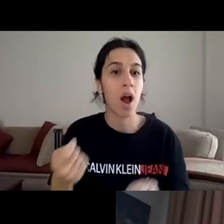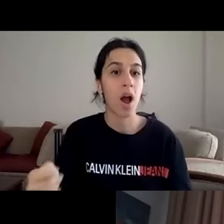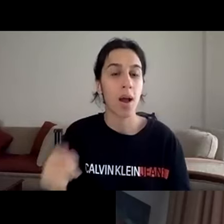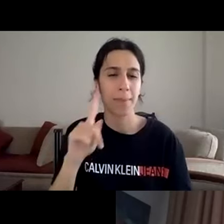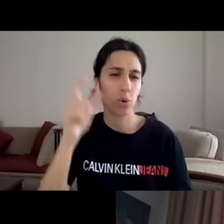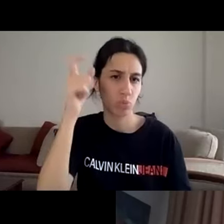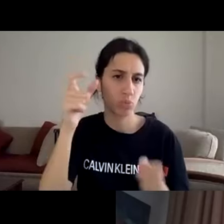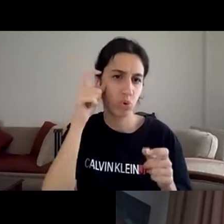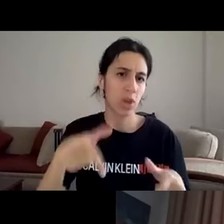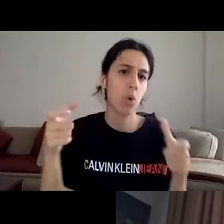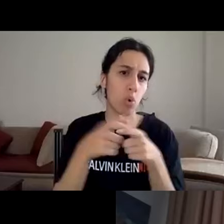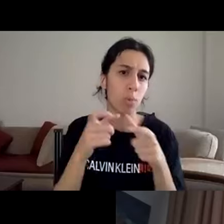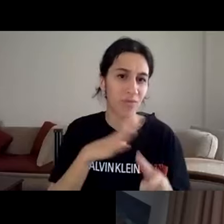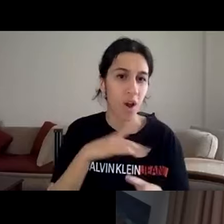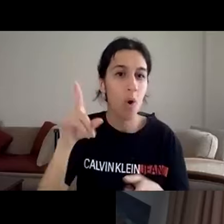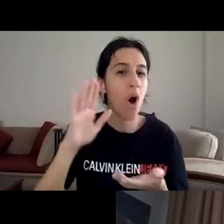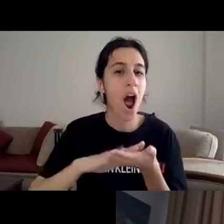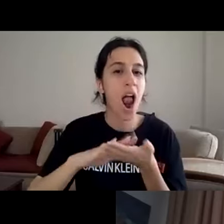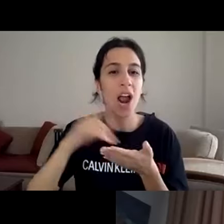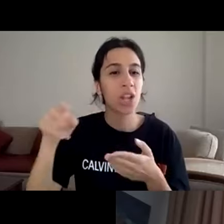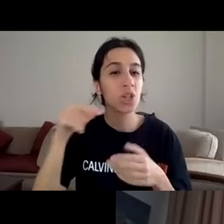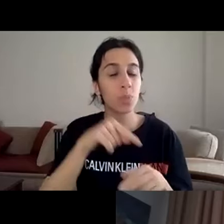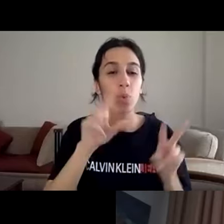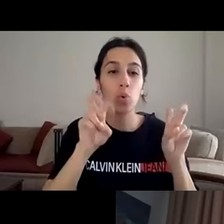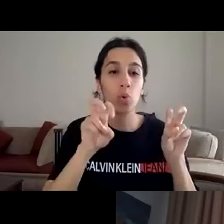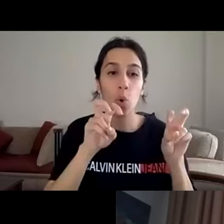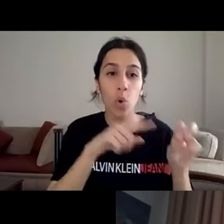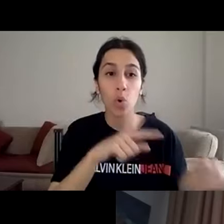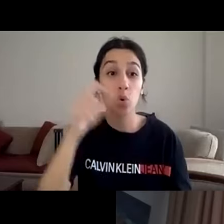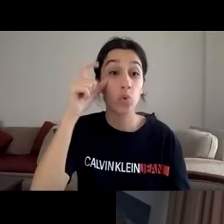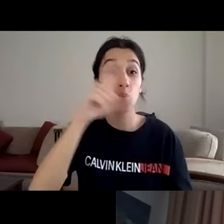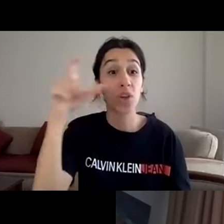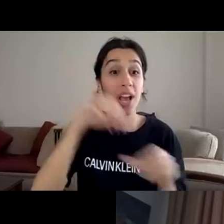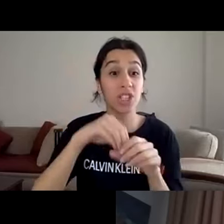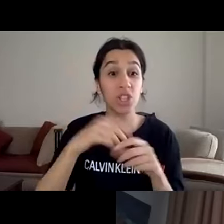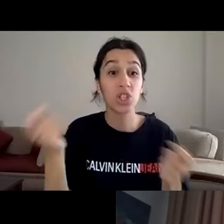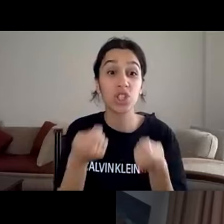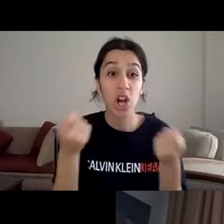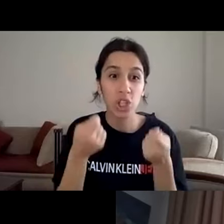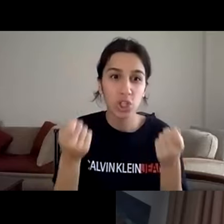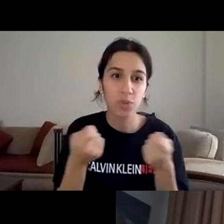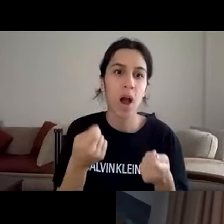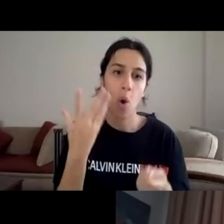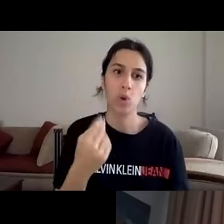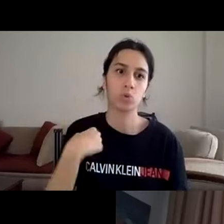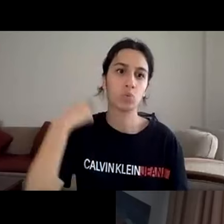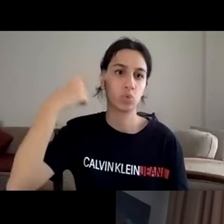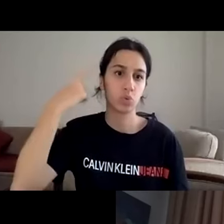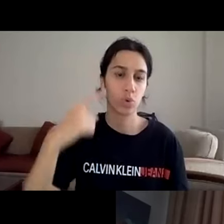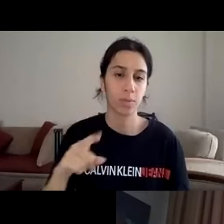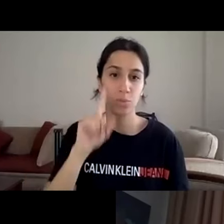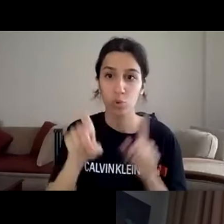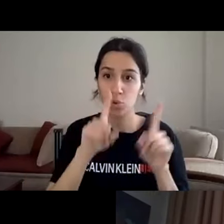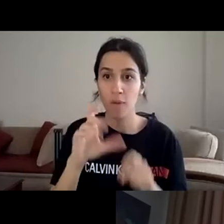var. Bu arkadaşlarımızın bu konuyla Türkiye'deki çalışmalara ivme katacağını düşünüyorum. Sorusu